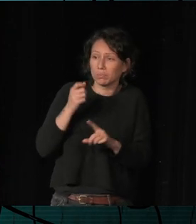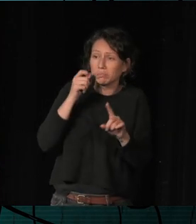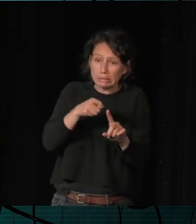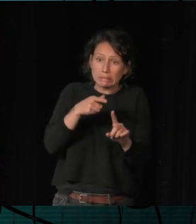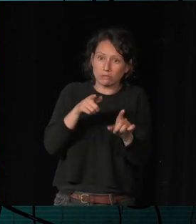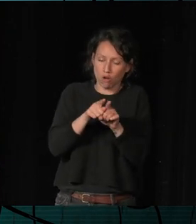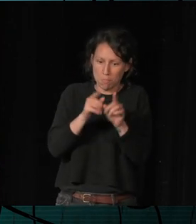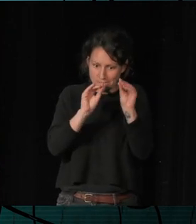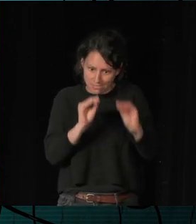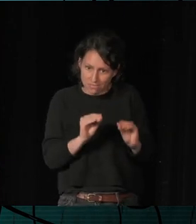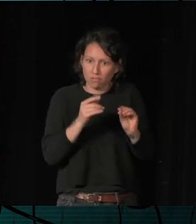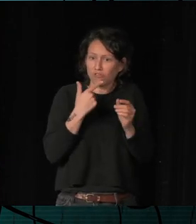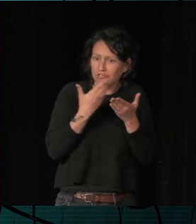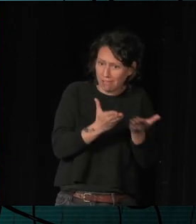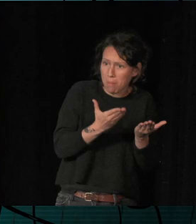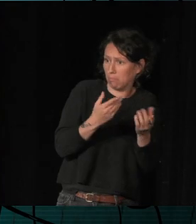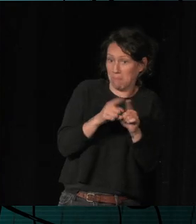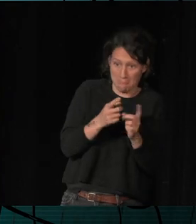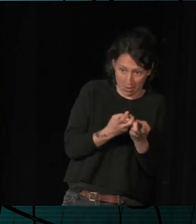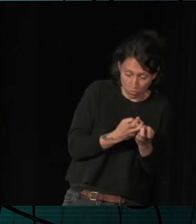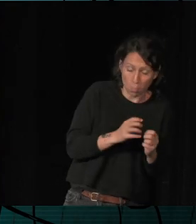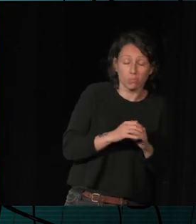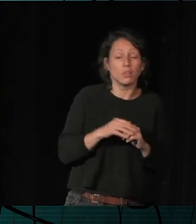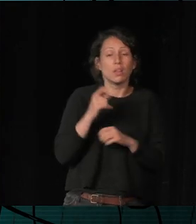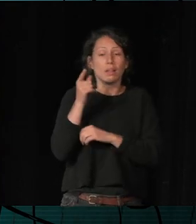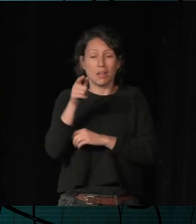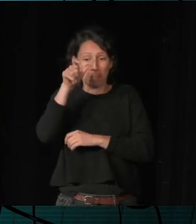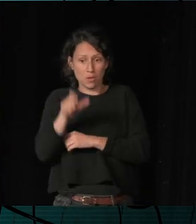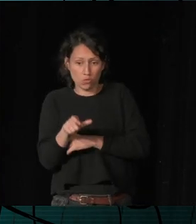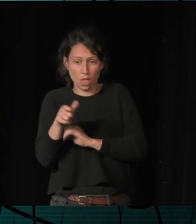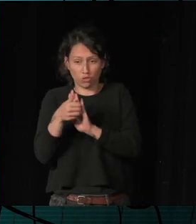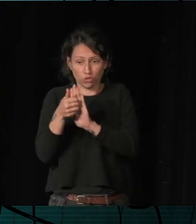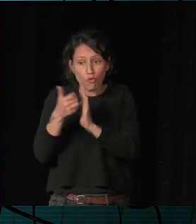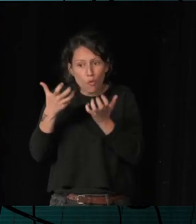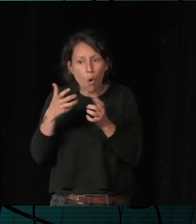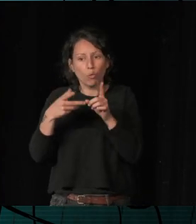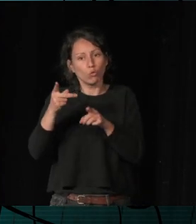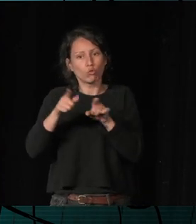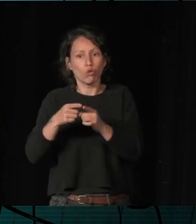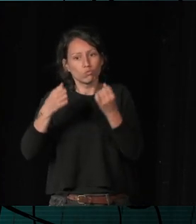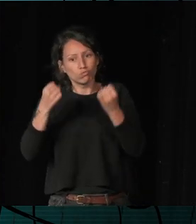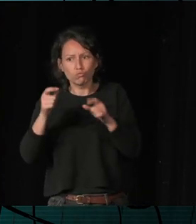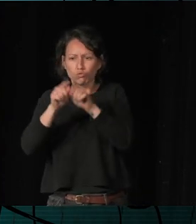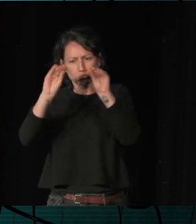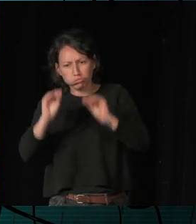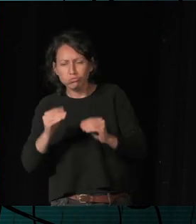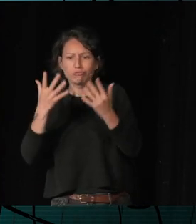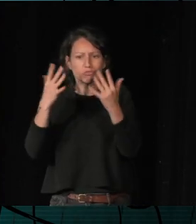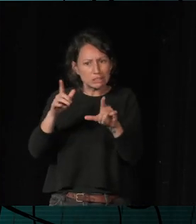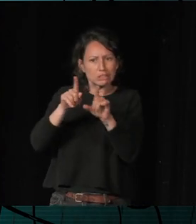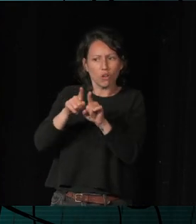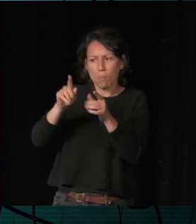personnage construit, donc un personnage dans la définition un petit peu plus classique, plus